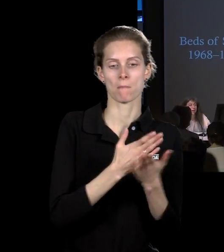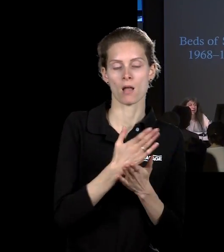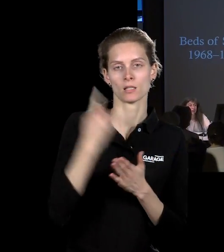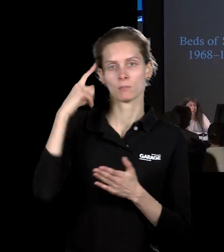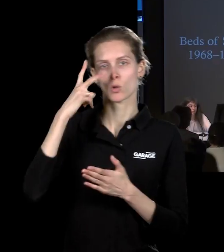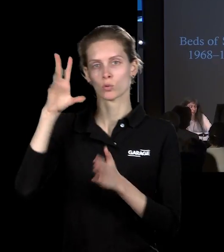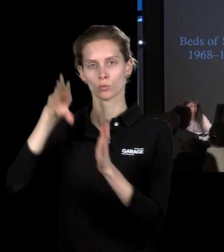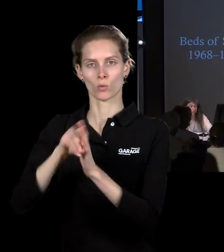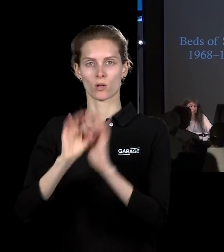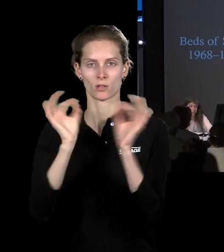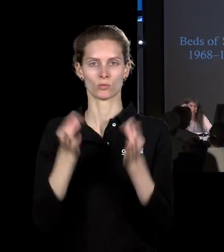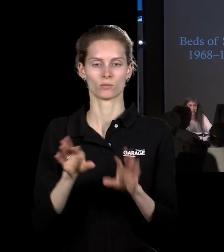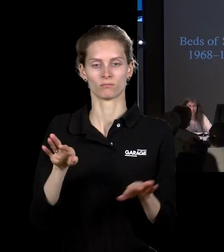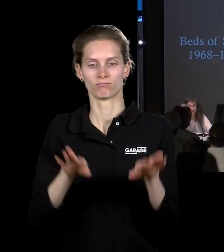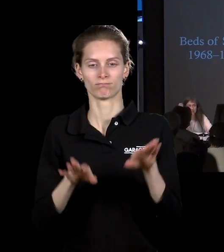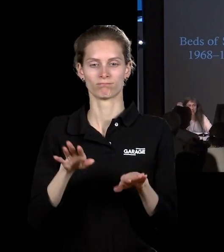скульптуры.